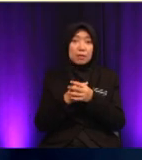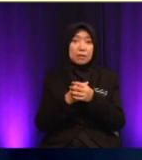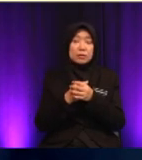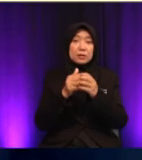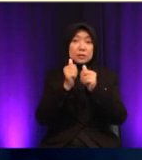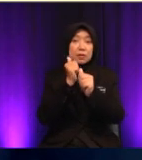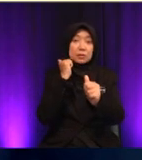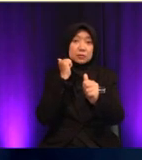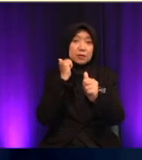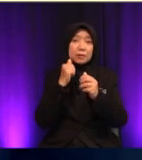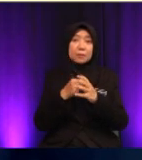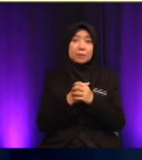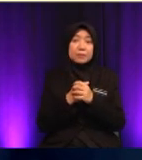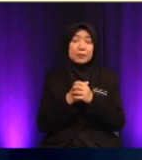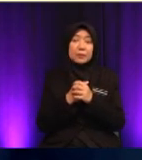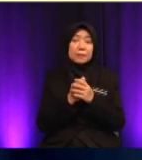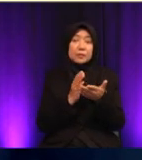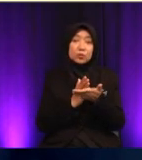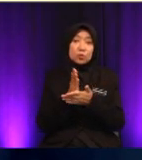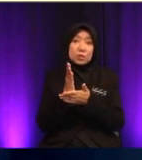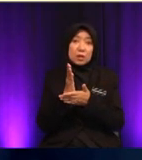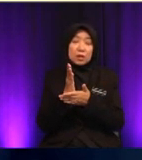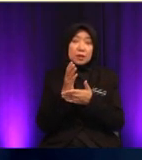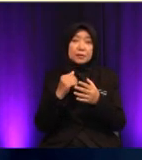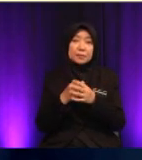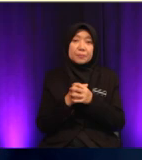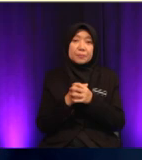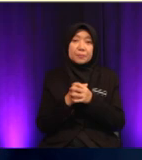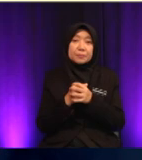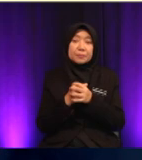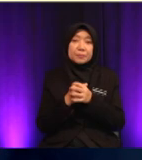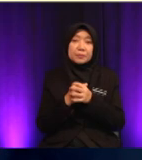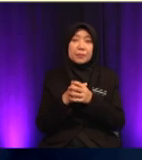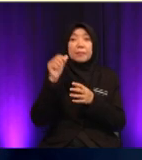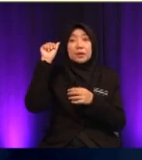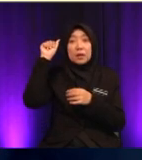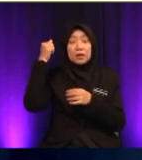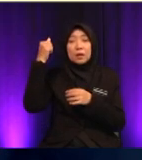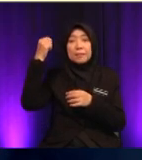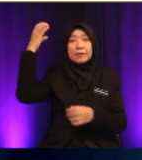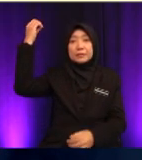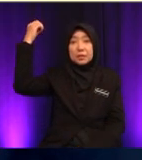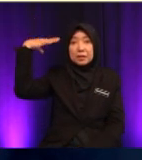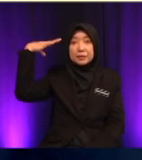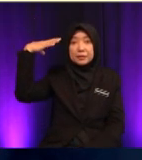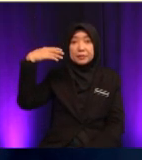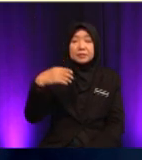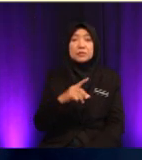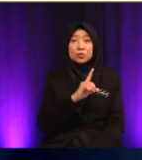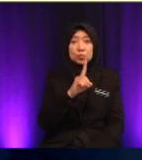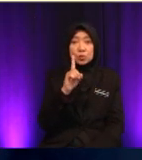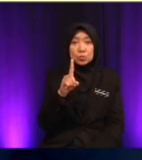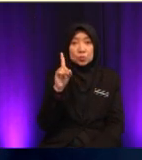dalam bahasa yang lebih mudah berteruskan tapi dia menganggap cahaya adalah bentuk distrik satu satu satu satu